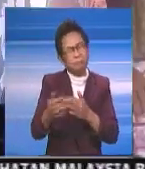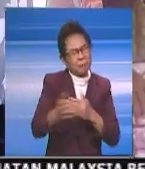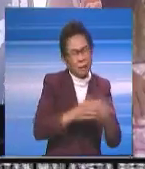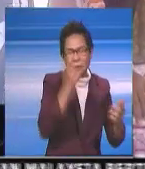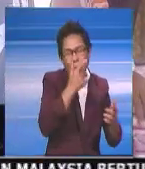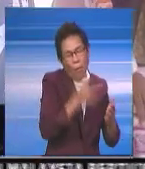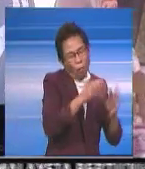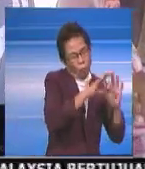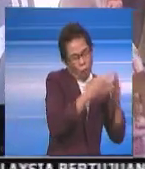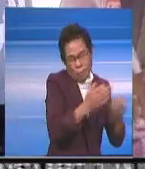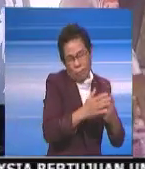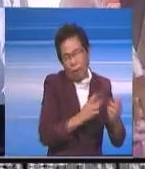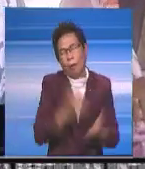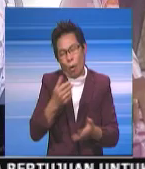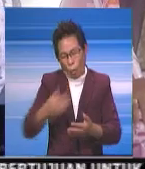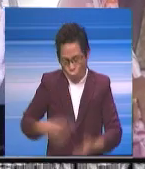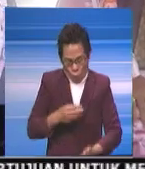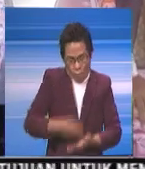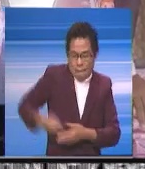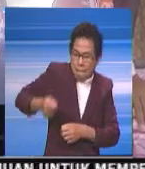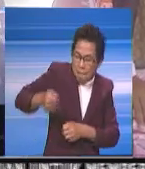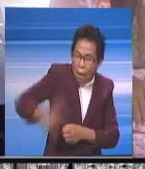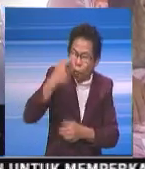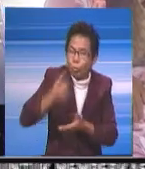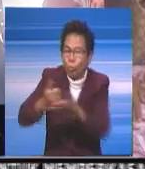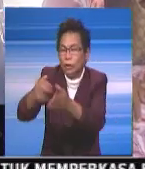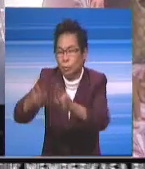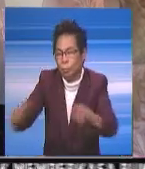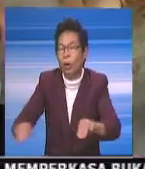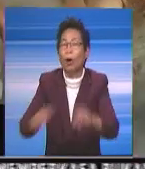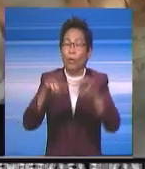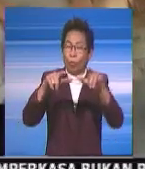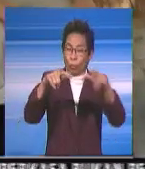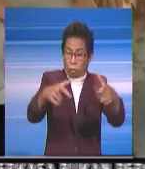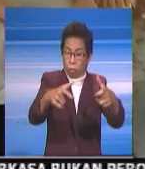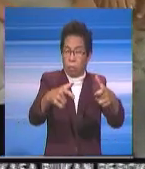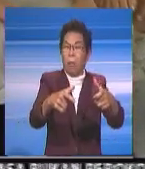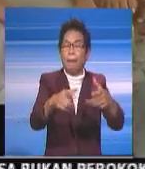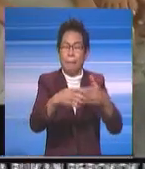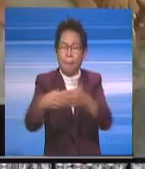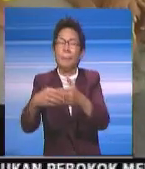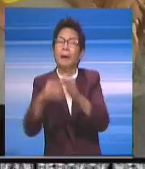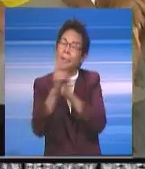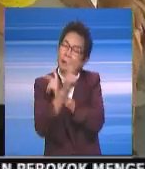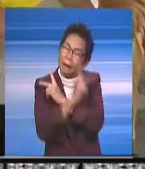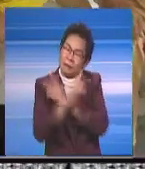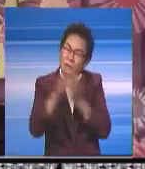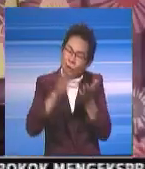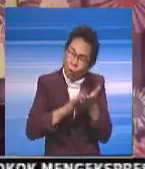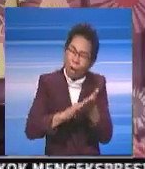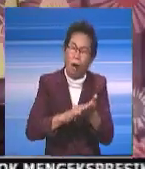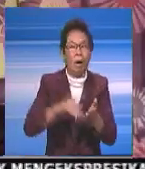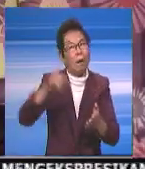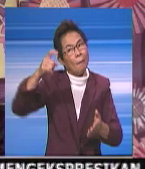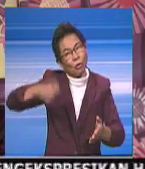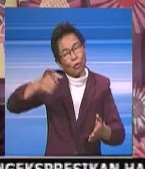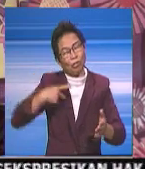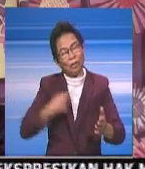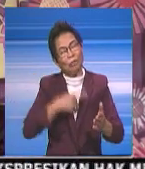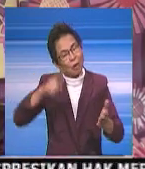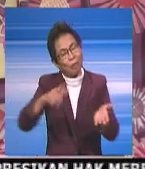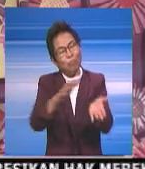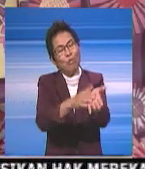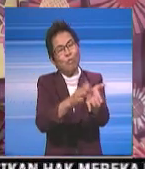wang sendiri untuk membantu pelajar. Skuad Rimbunan Kasih Sekolah ini wajar dipuji. Saya ini mendapat